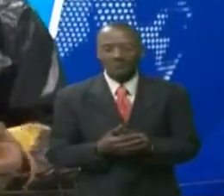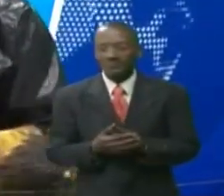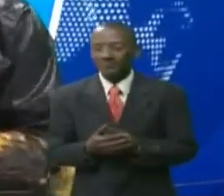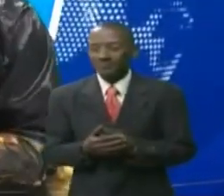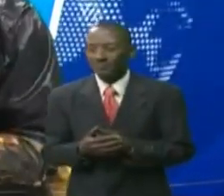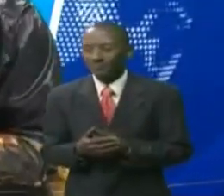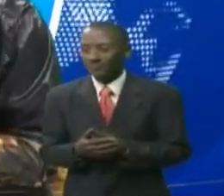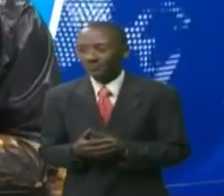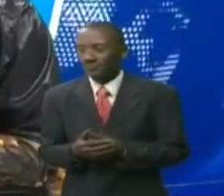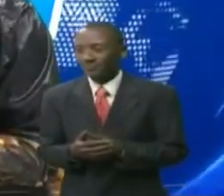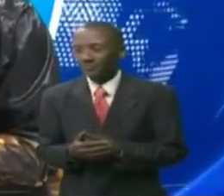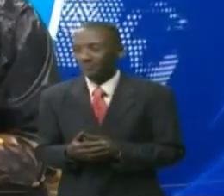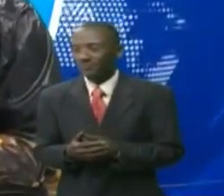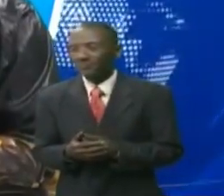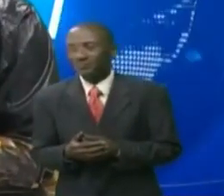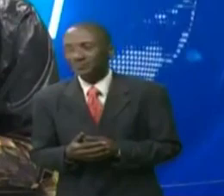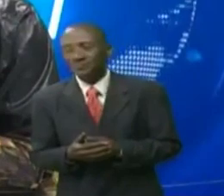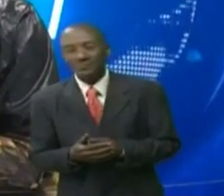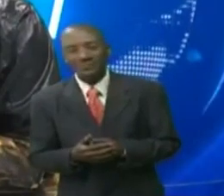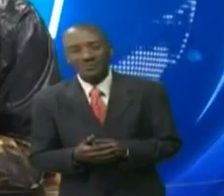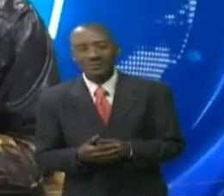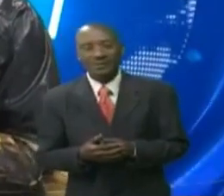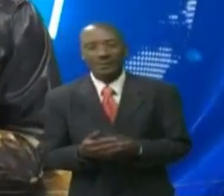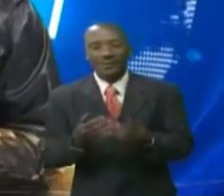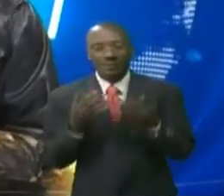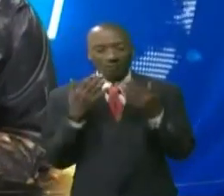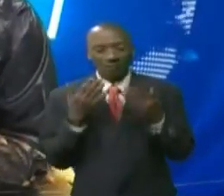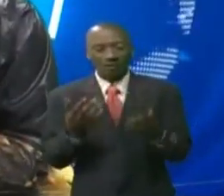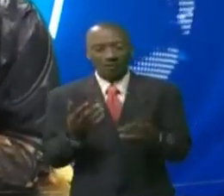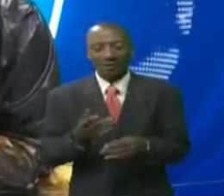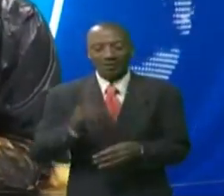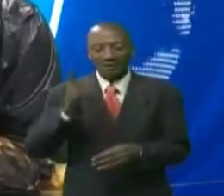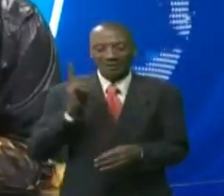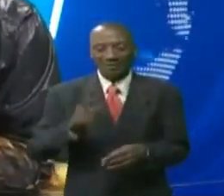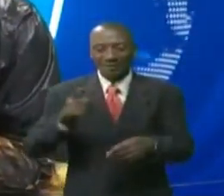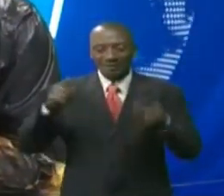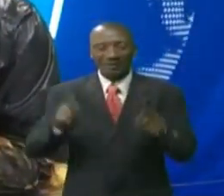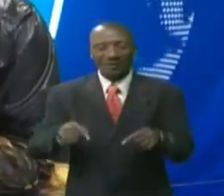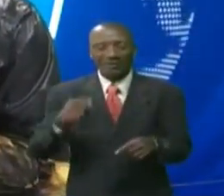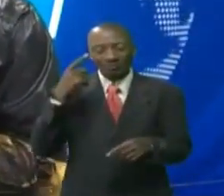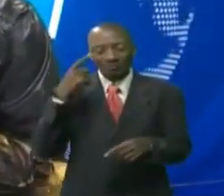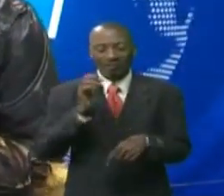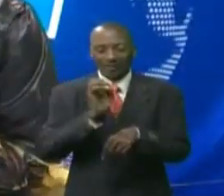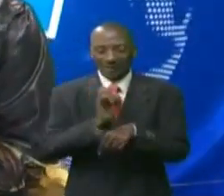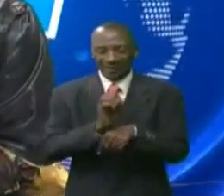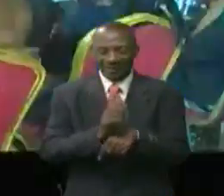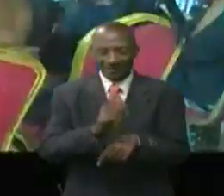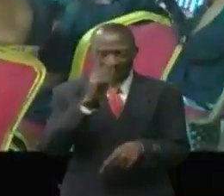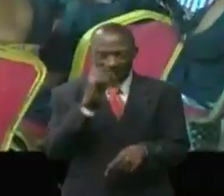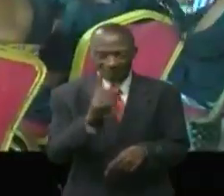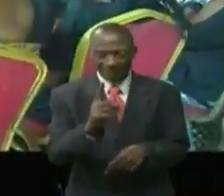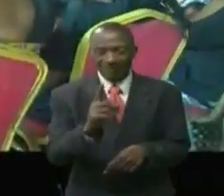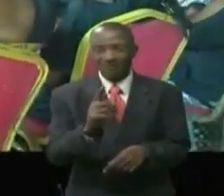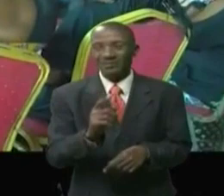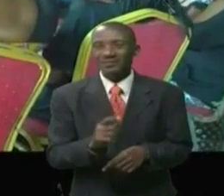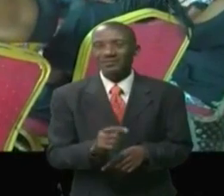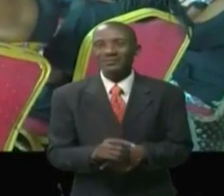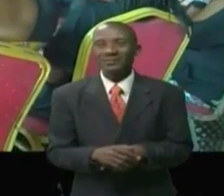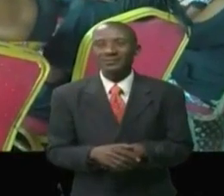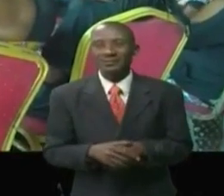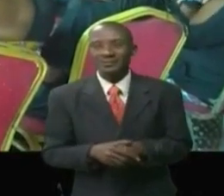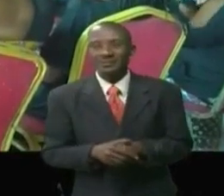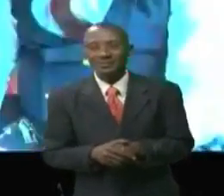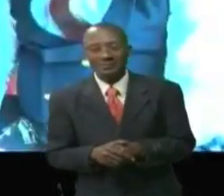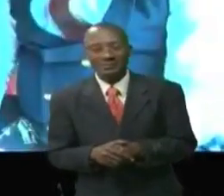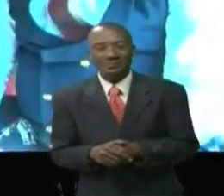cette cérémonie de célébration du cinantenaire de l'église mbonza à moanza la date